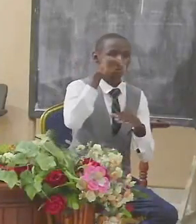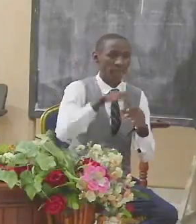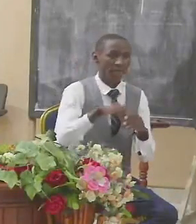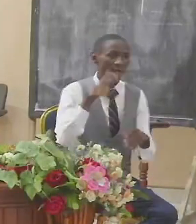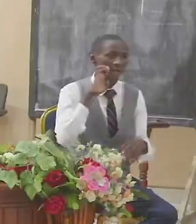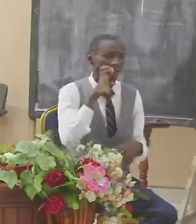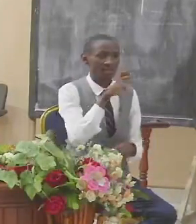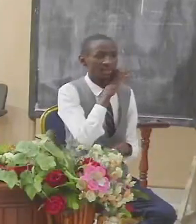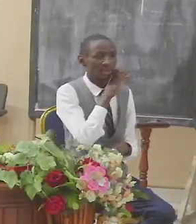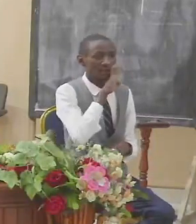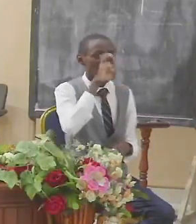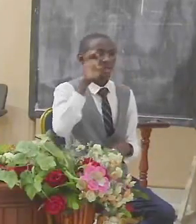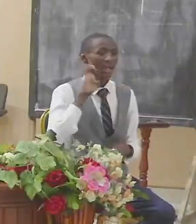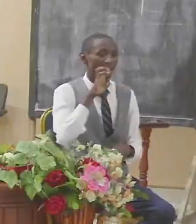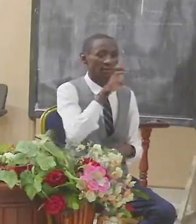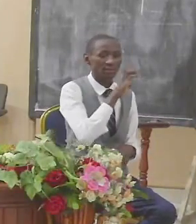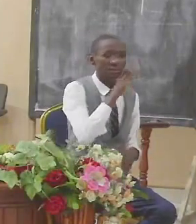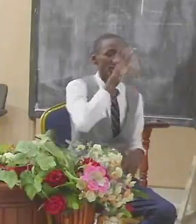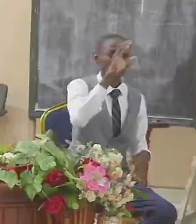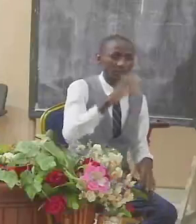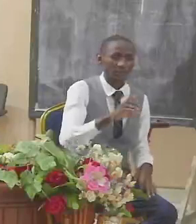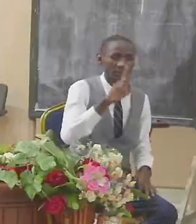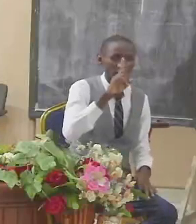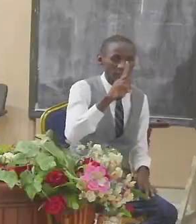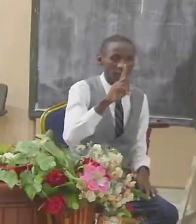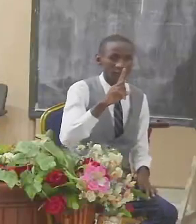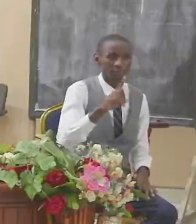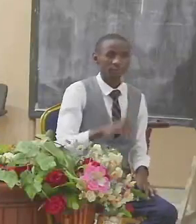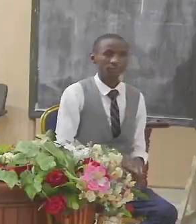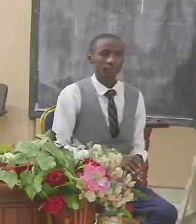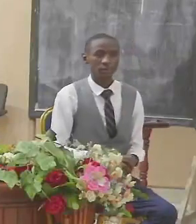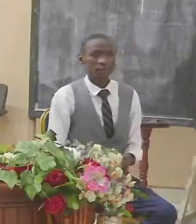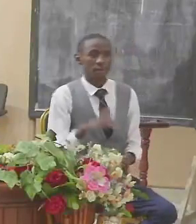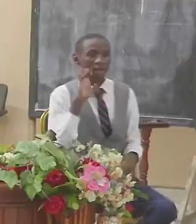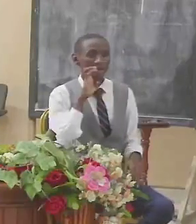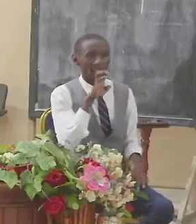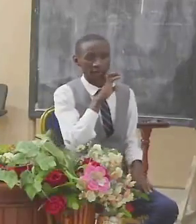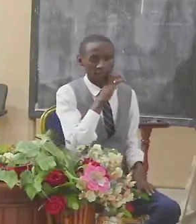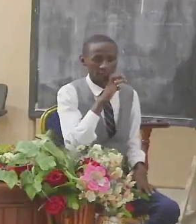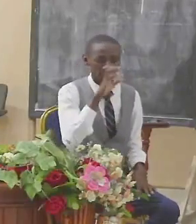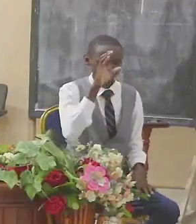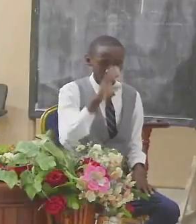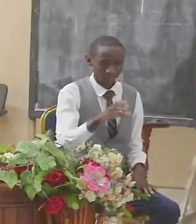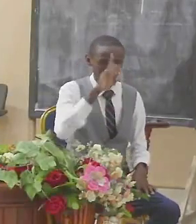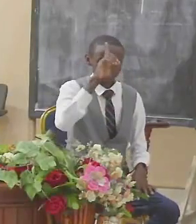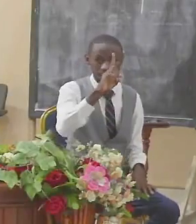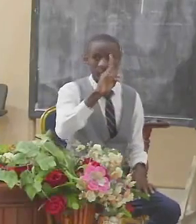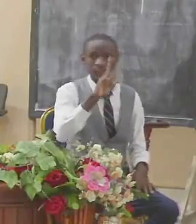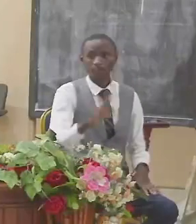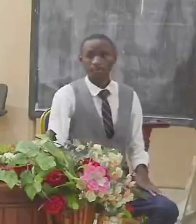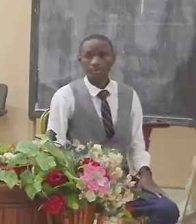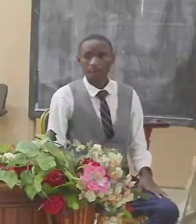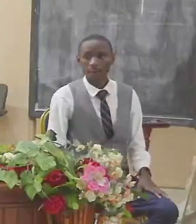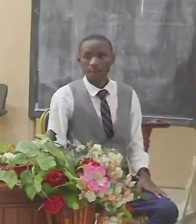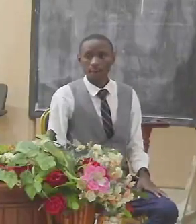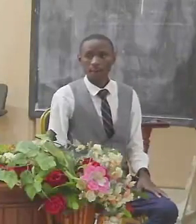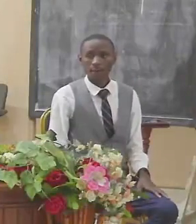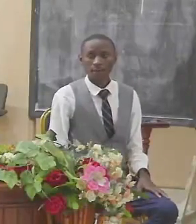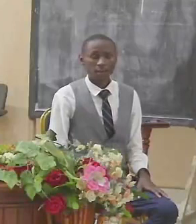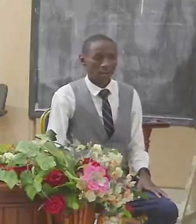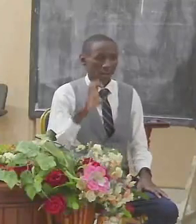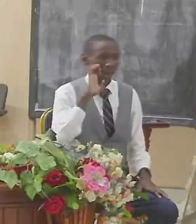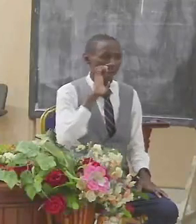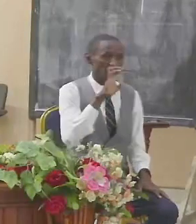Efeso. Ephésiens 1 vite. Wa Efeso sura moja upesi. On va aller vite, on va aller vite. Tutenda mbio mbio. Ephésiens. Wa Efeso sura moja.